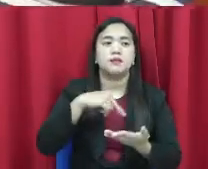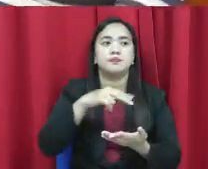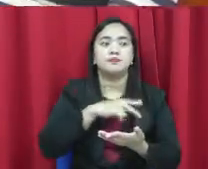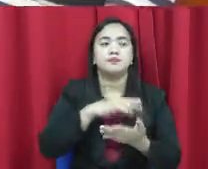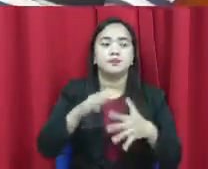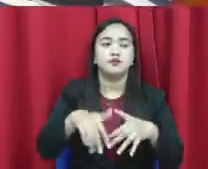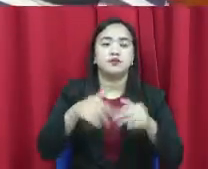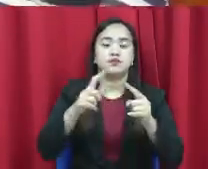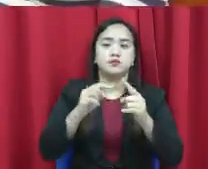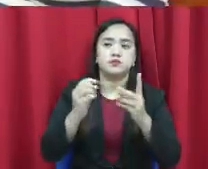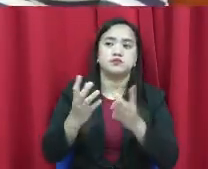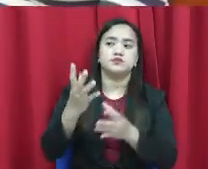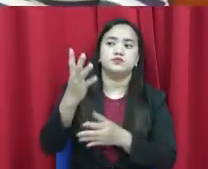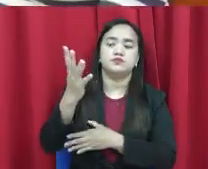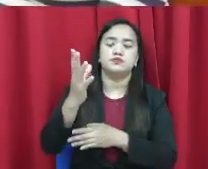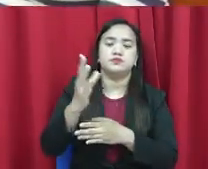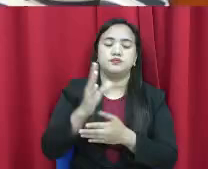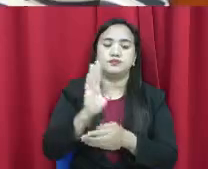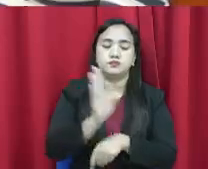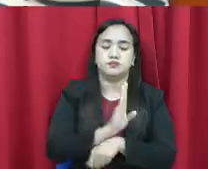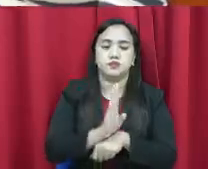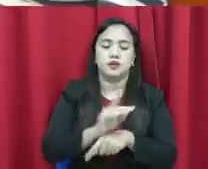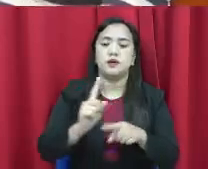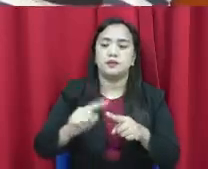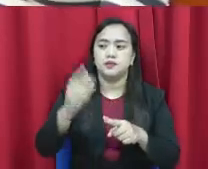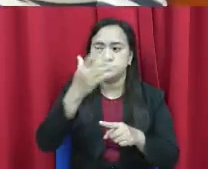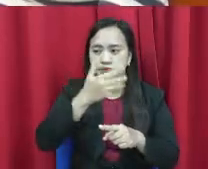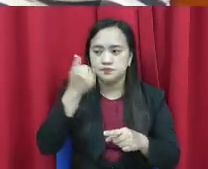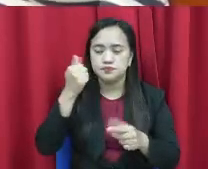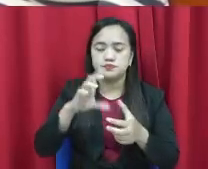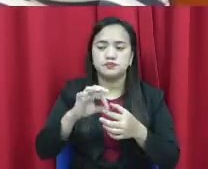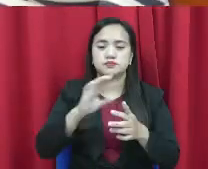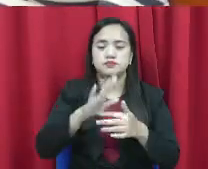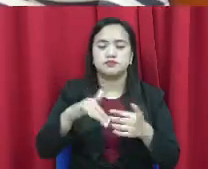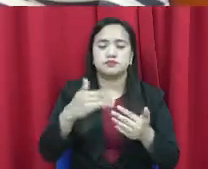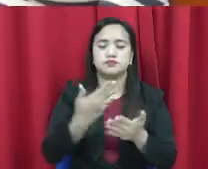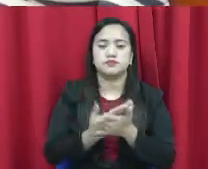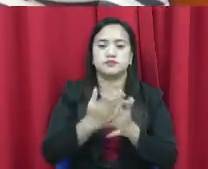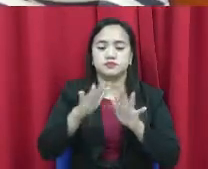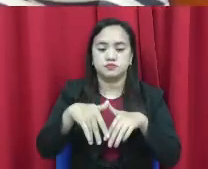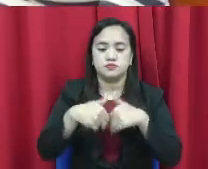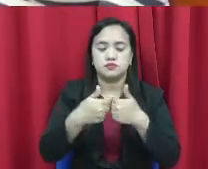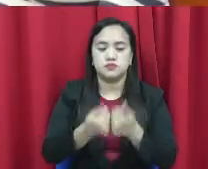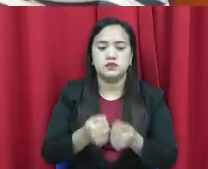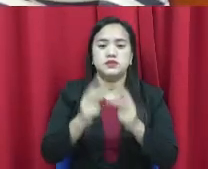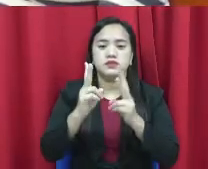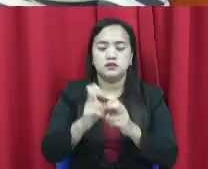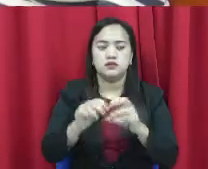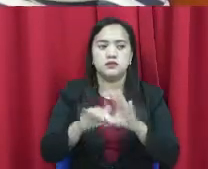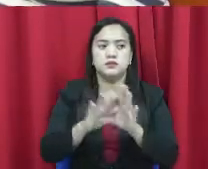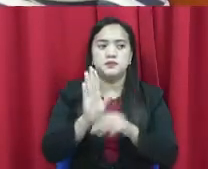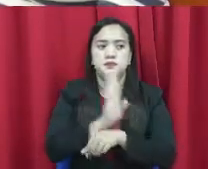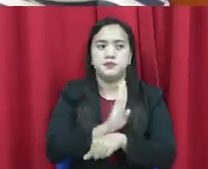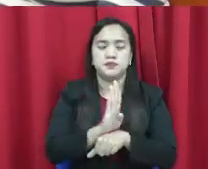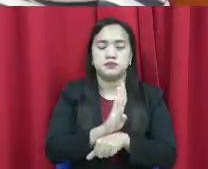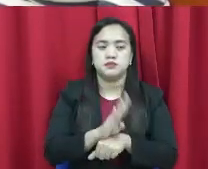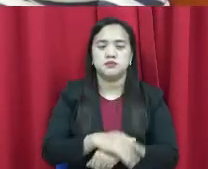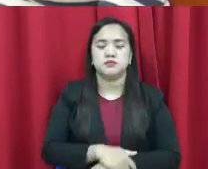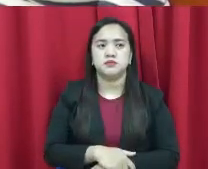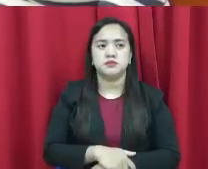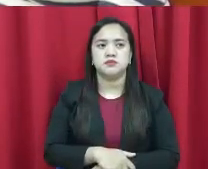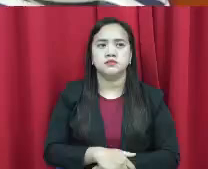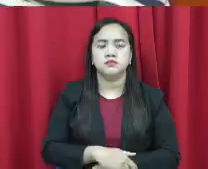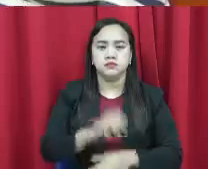kung paano mapalago ang kanilang business pero higit sa lahat ay kung paano na kahit sa business ay